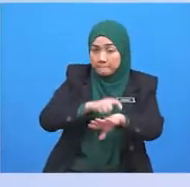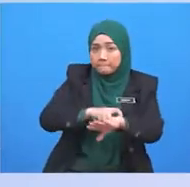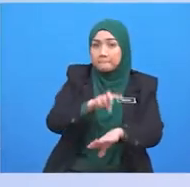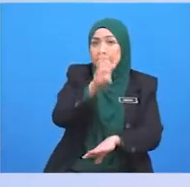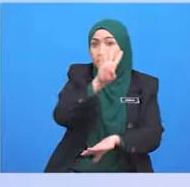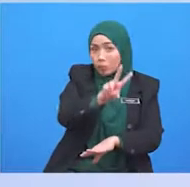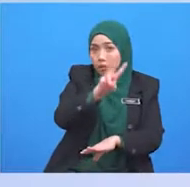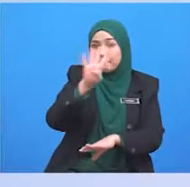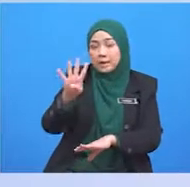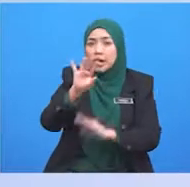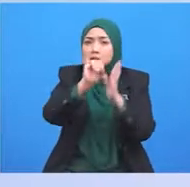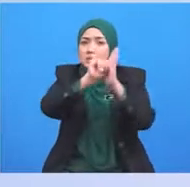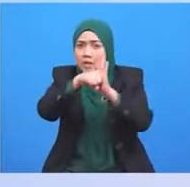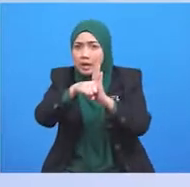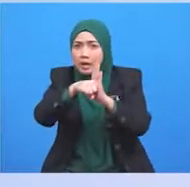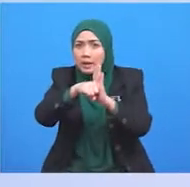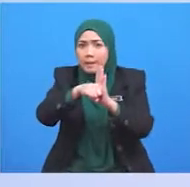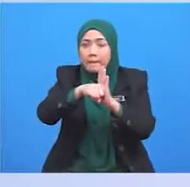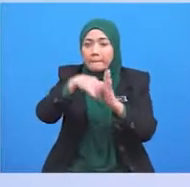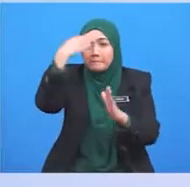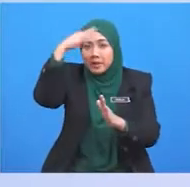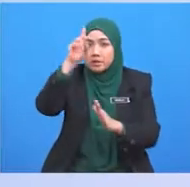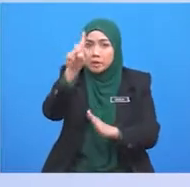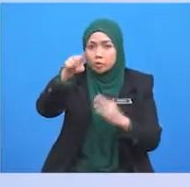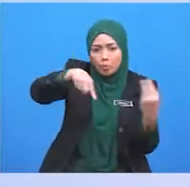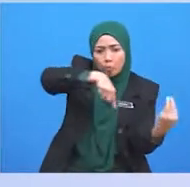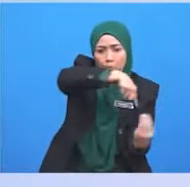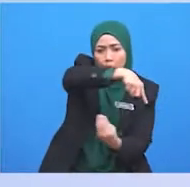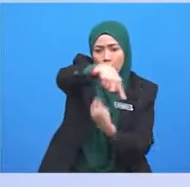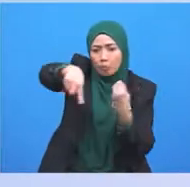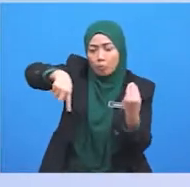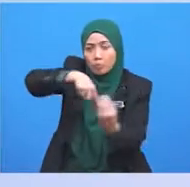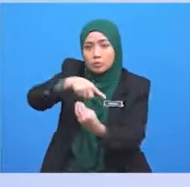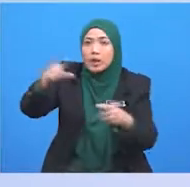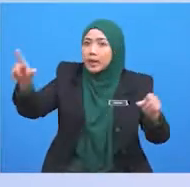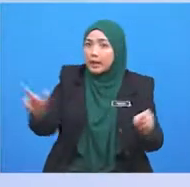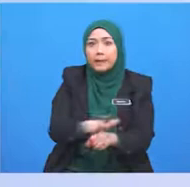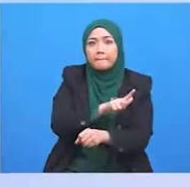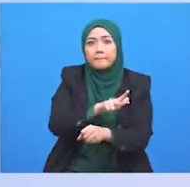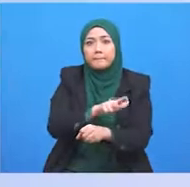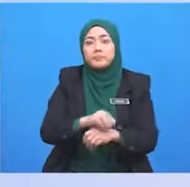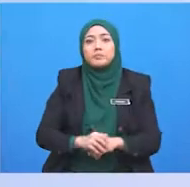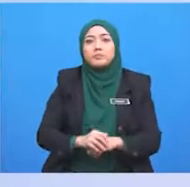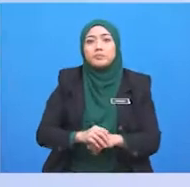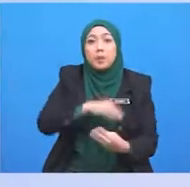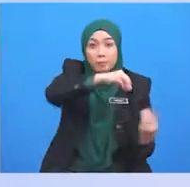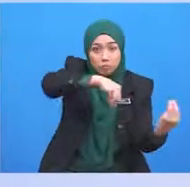jam bagi satu pusingan yang lengkap. Kedua, bumi berputar dari barat ke